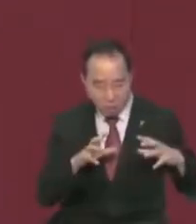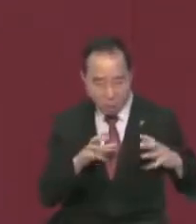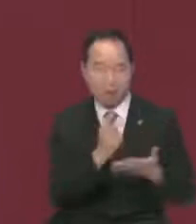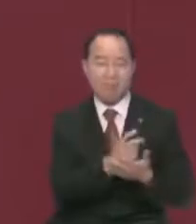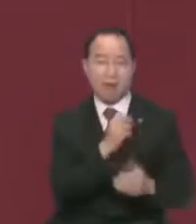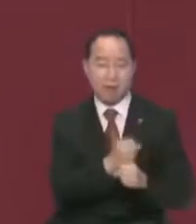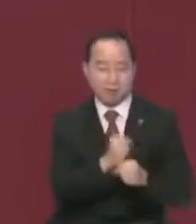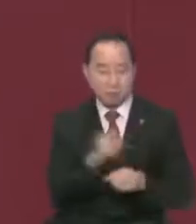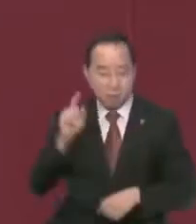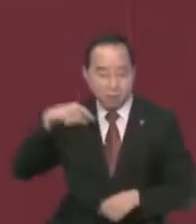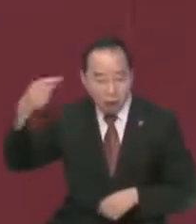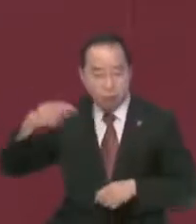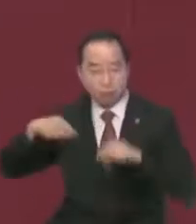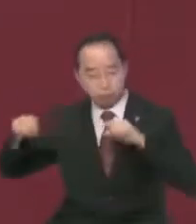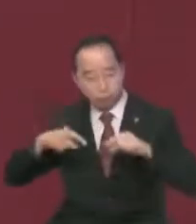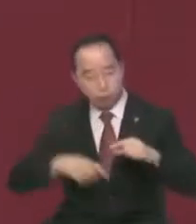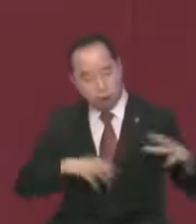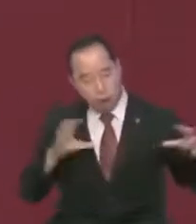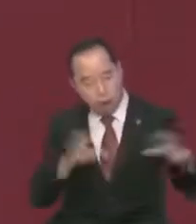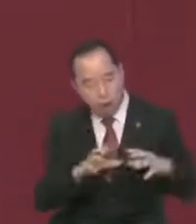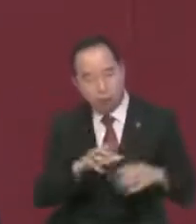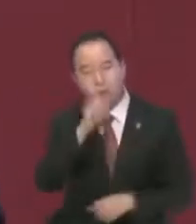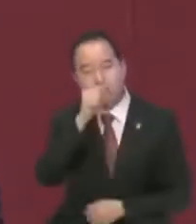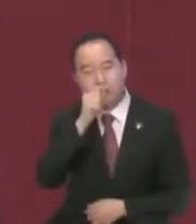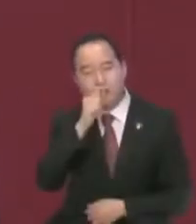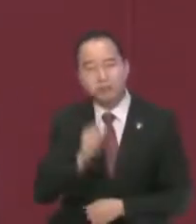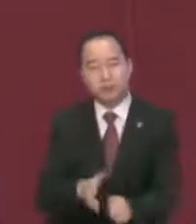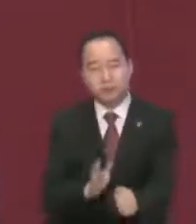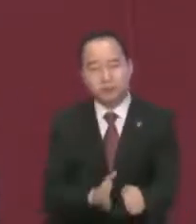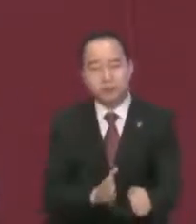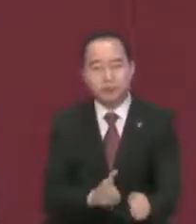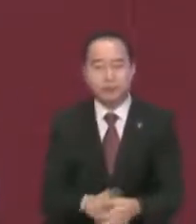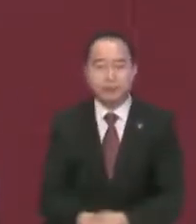것을 여야에 호소합니다.